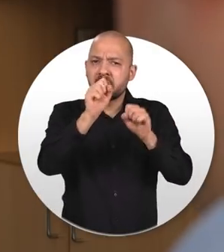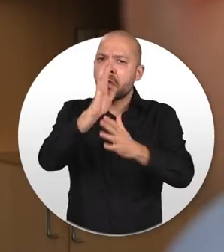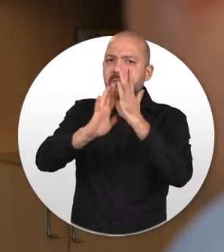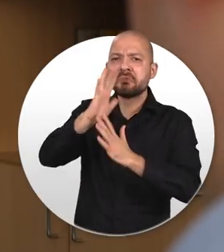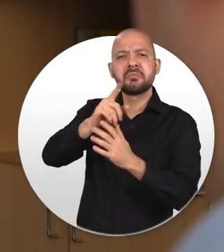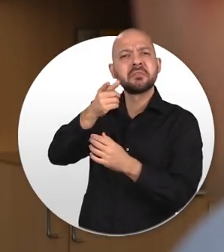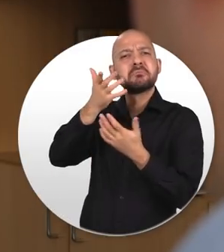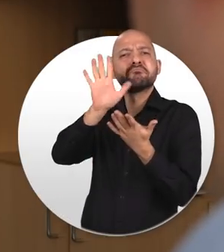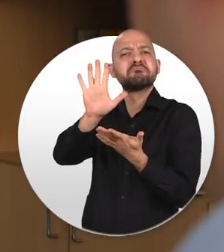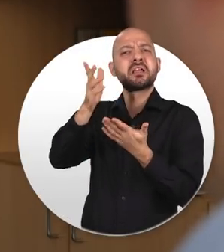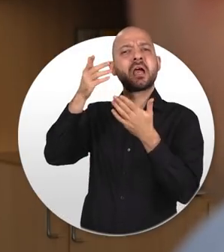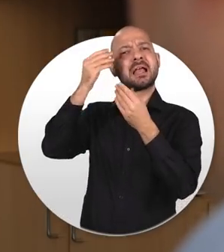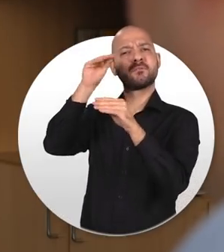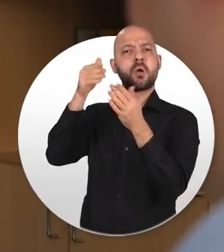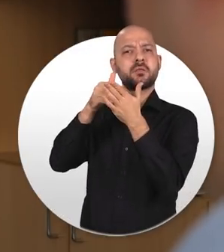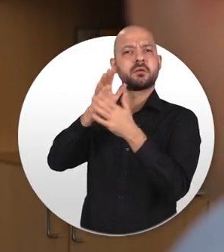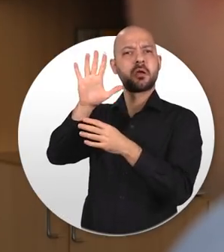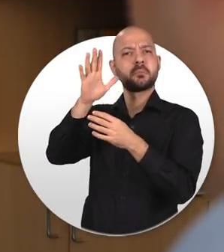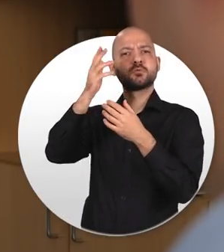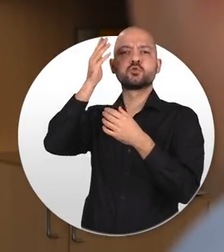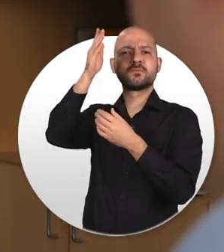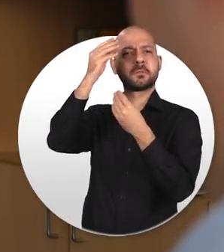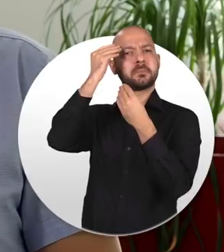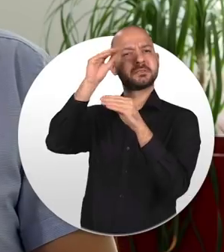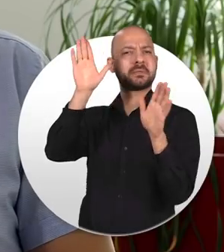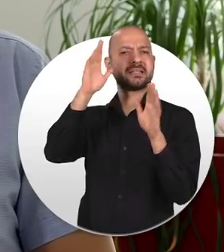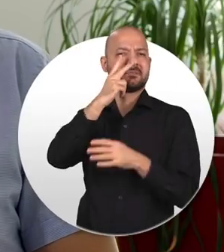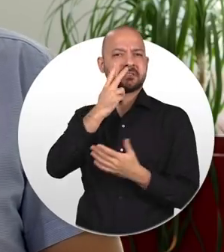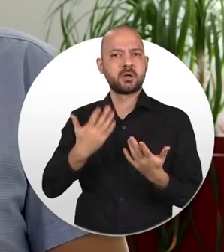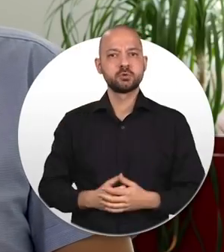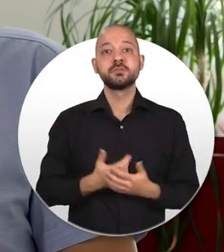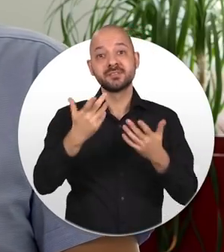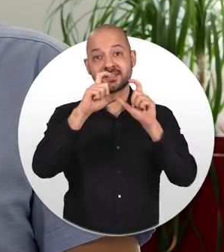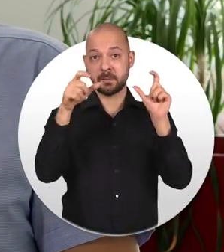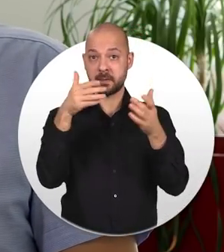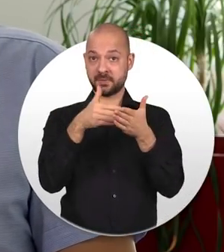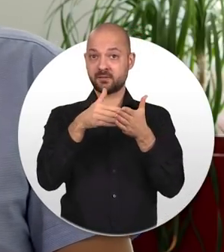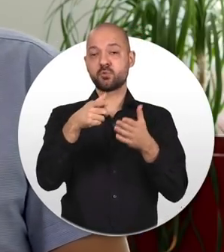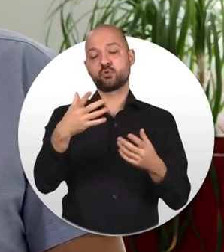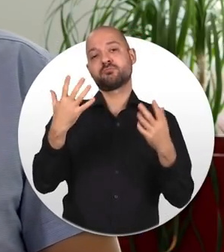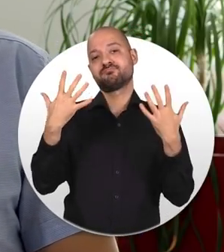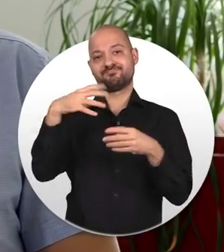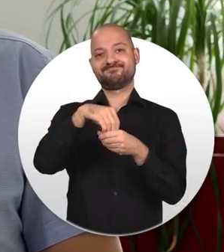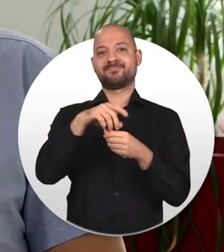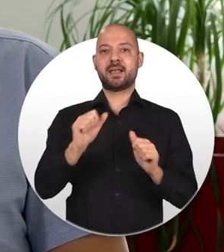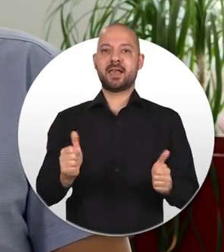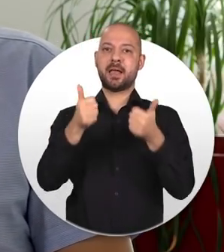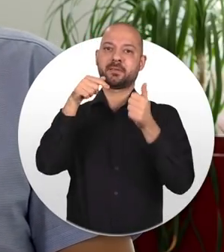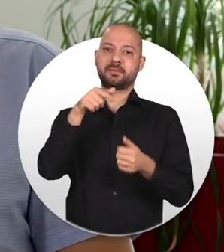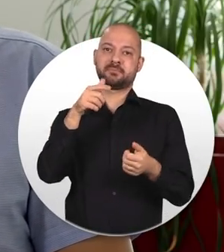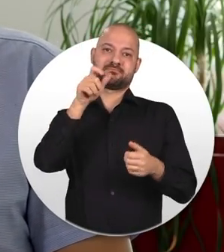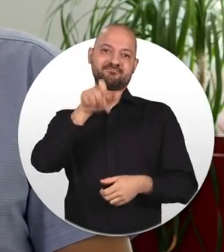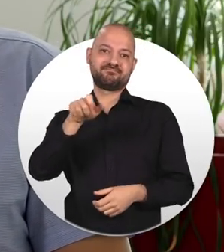Was könnt ihr uns über die Zukunftsperspektive von Info-Handicap erzählen? Ja, den Handicap gehört zum Leben des Menschen.